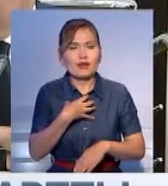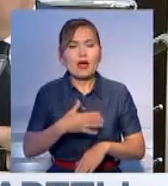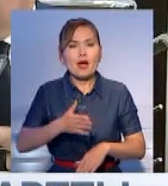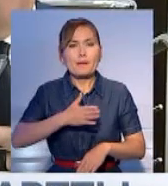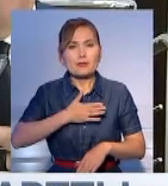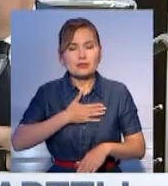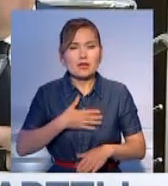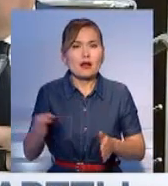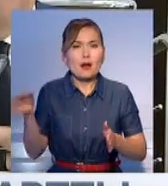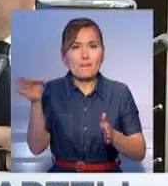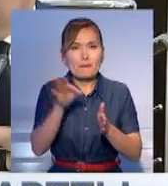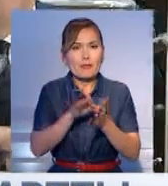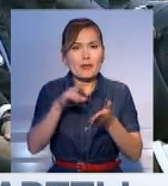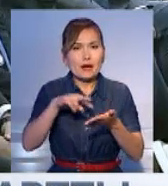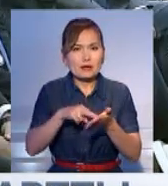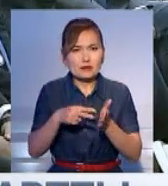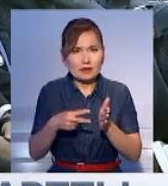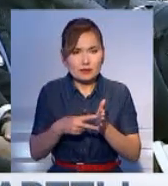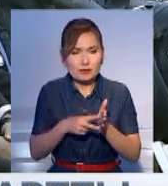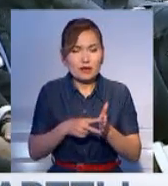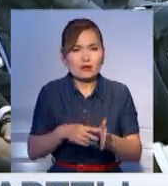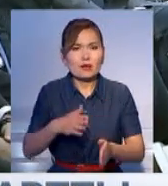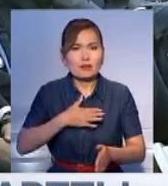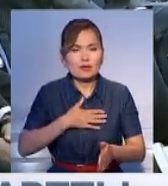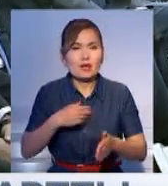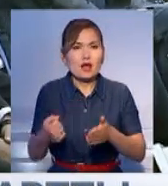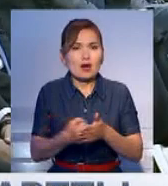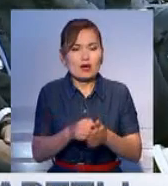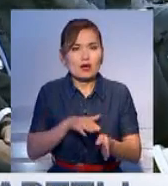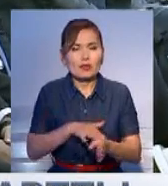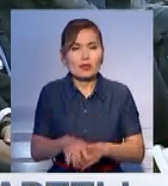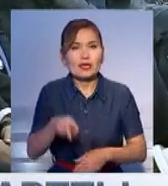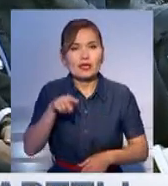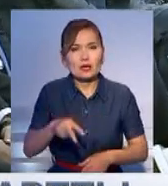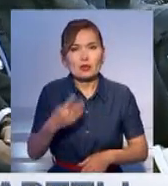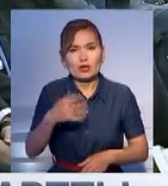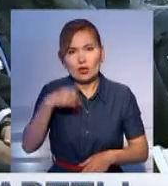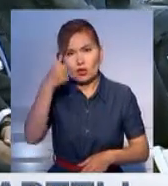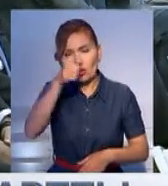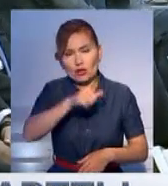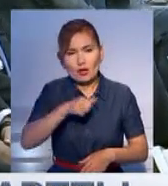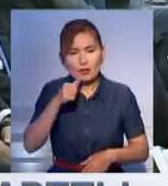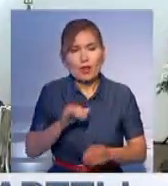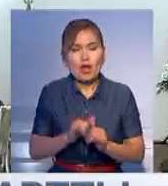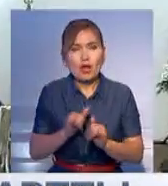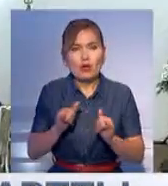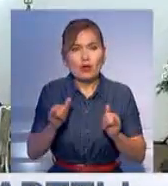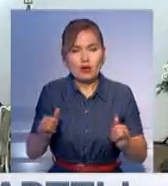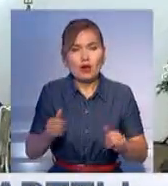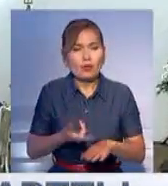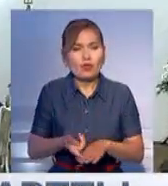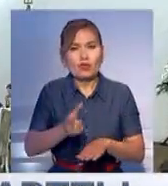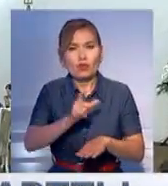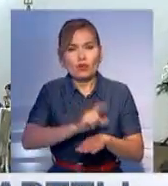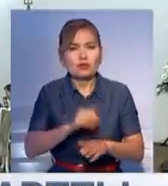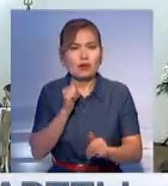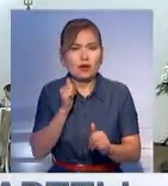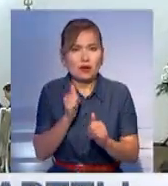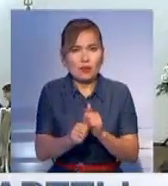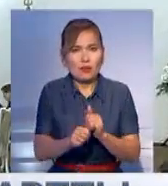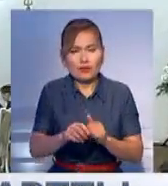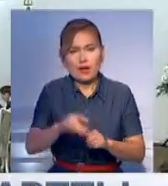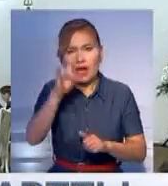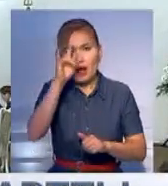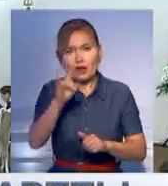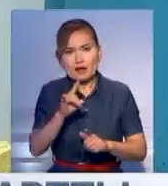Біздің мақсатымыз өте биік, өздеріңіз білесіздер. 2050 жылға дейін өркендеп өскен ең алдыңғы